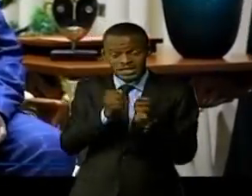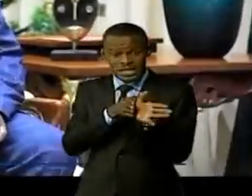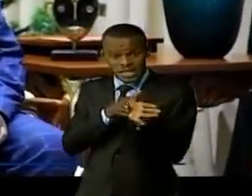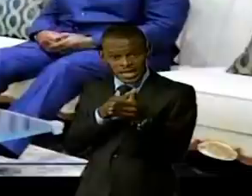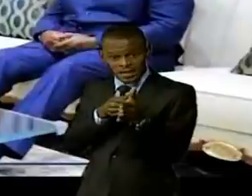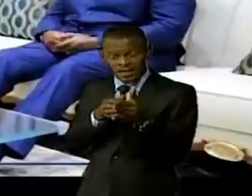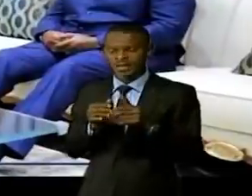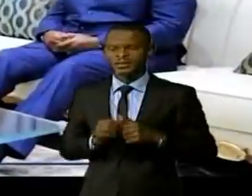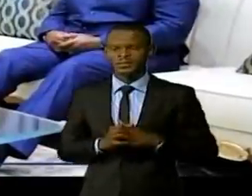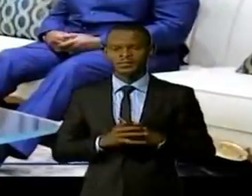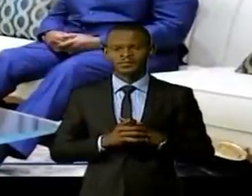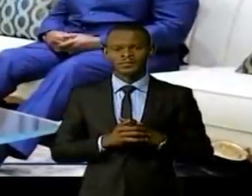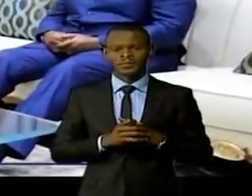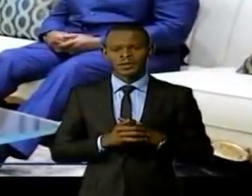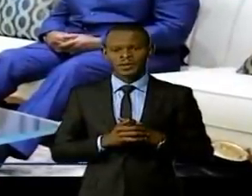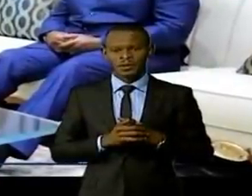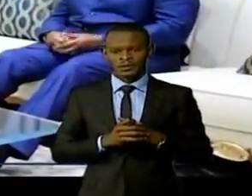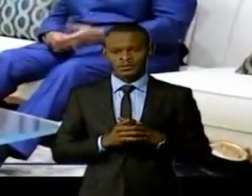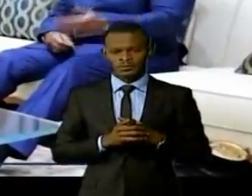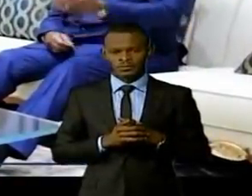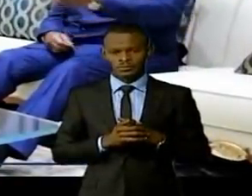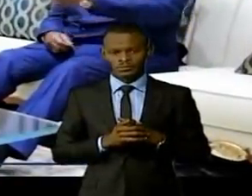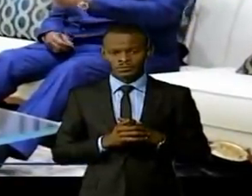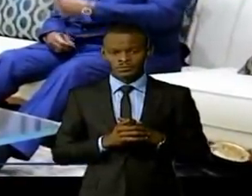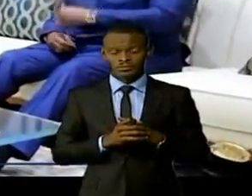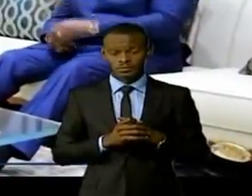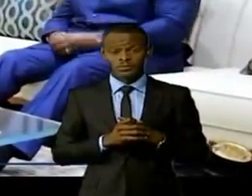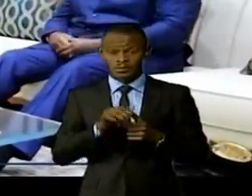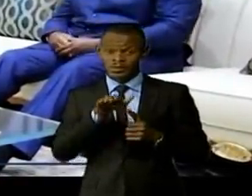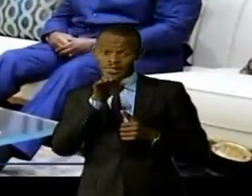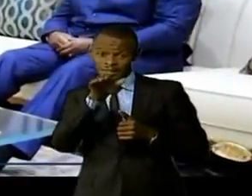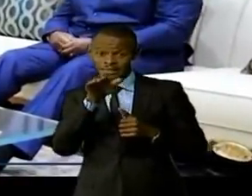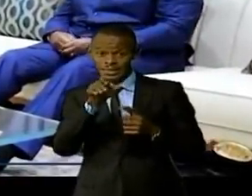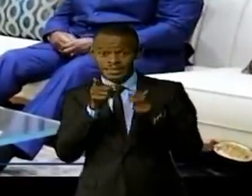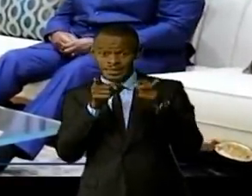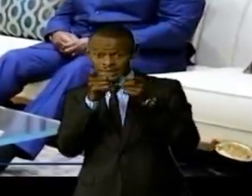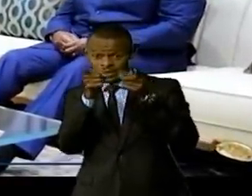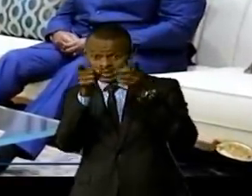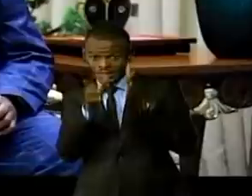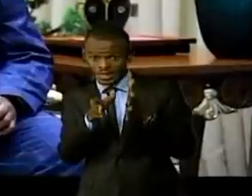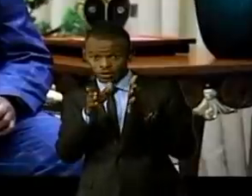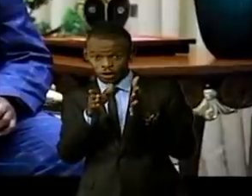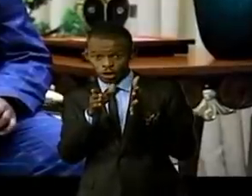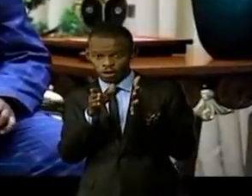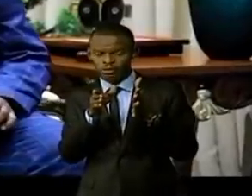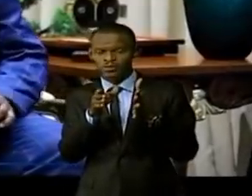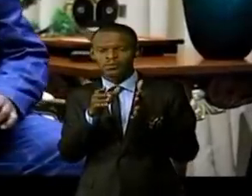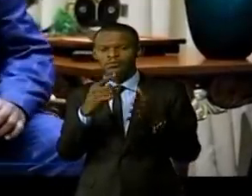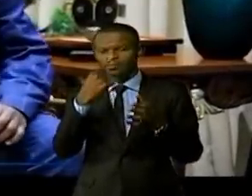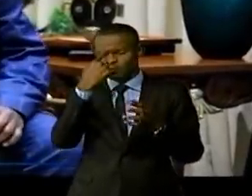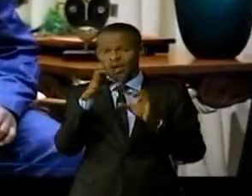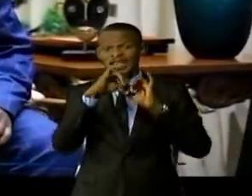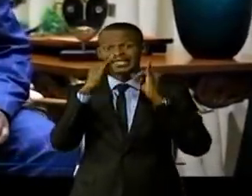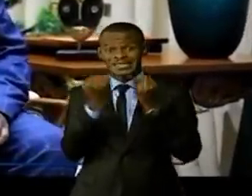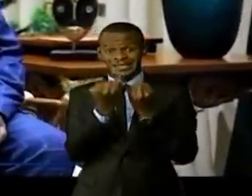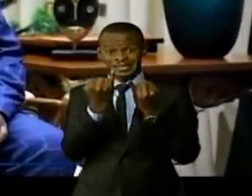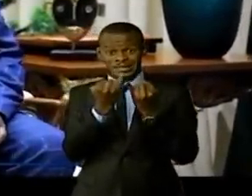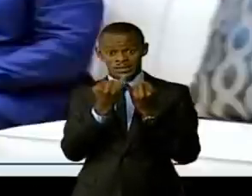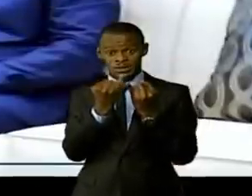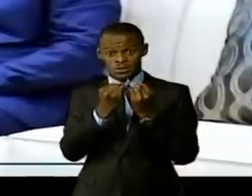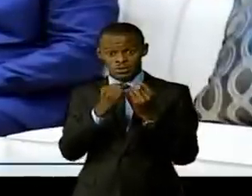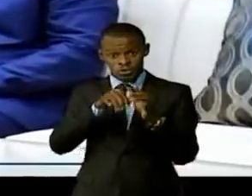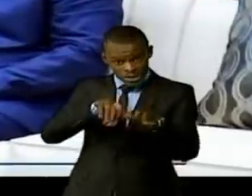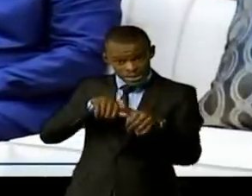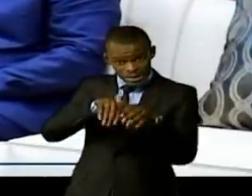d'agriculture tropicale, Teranga Sanginga, a eu des entretiens ce jeudi 3 février avec le chef